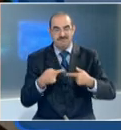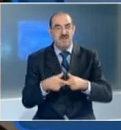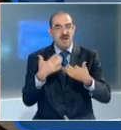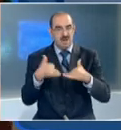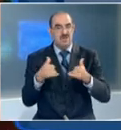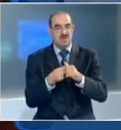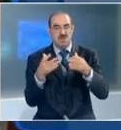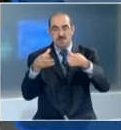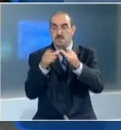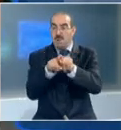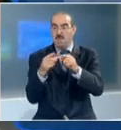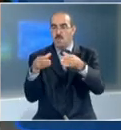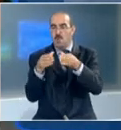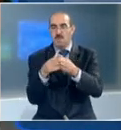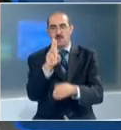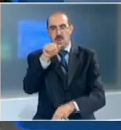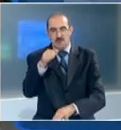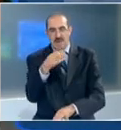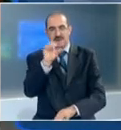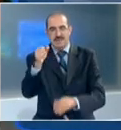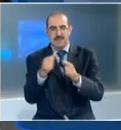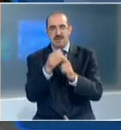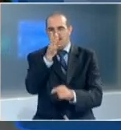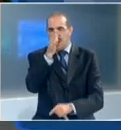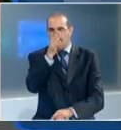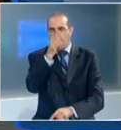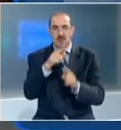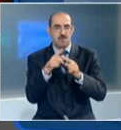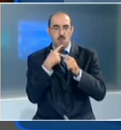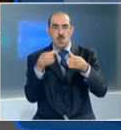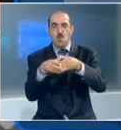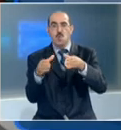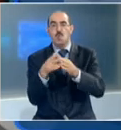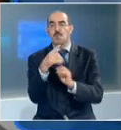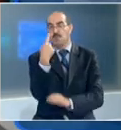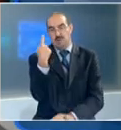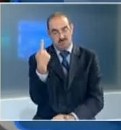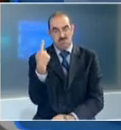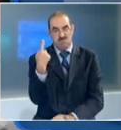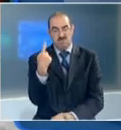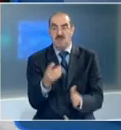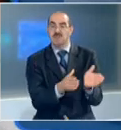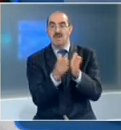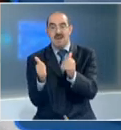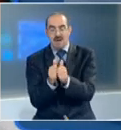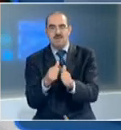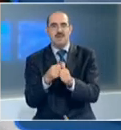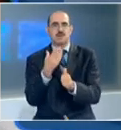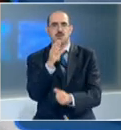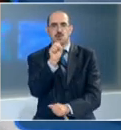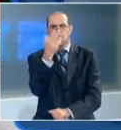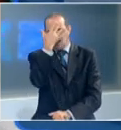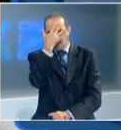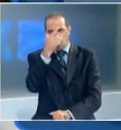الثلاثة وفاق سطيف، اتحاد الجزائر ومولودية العلمة في مجموعة واحدة إلى جانب فريق المريخ السوداني